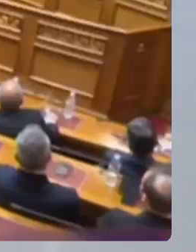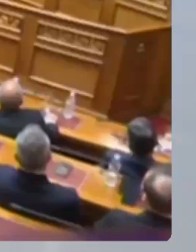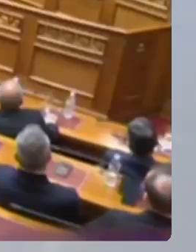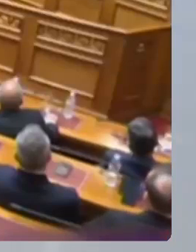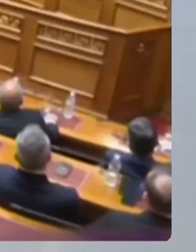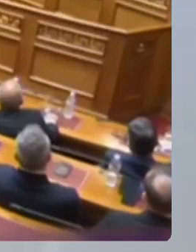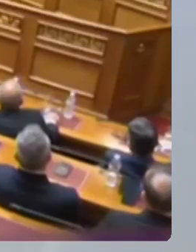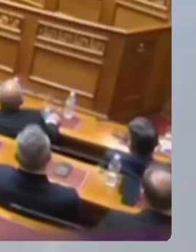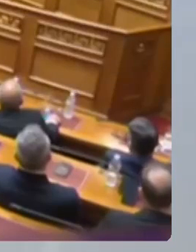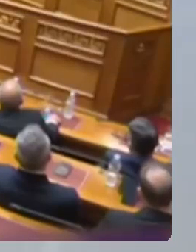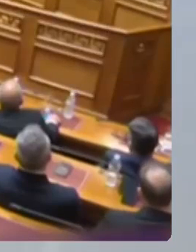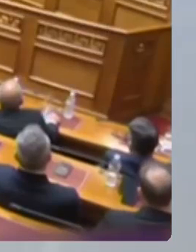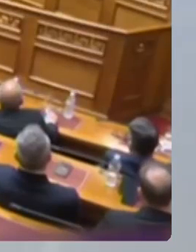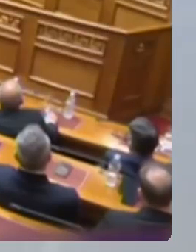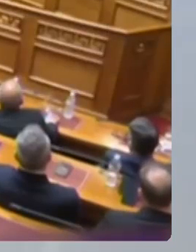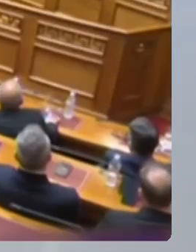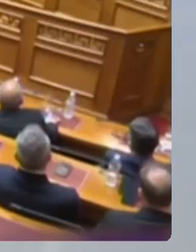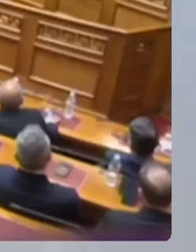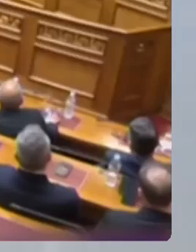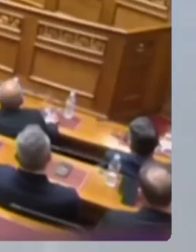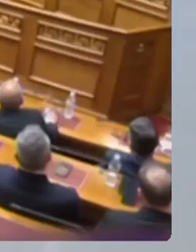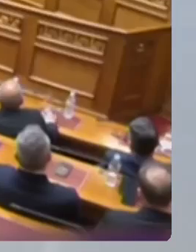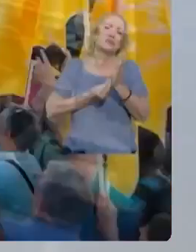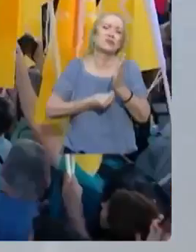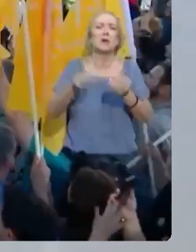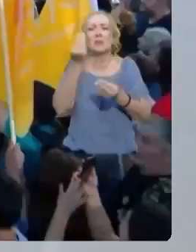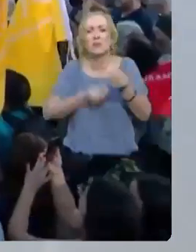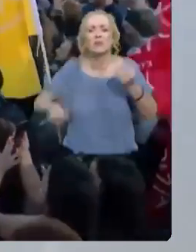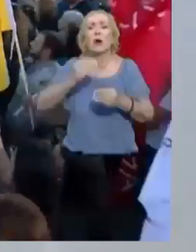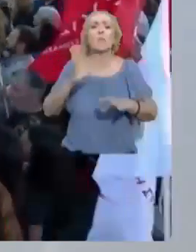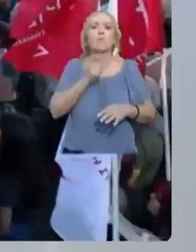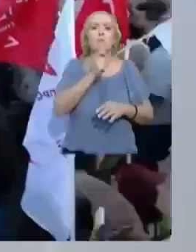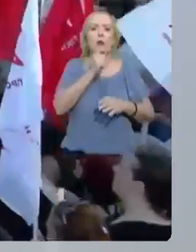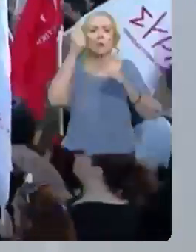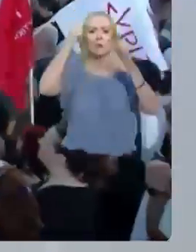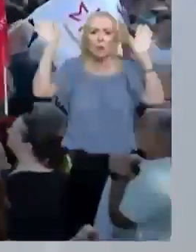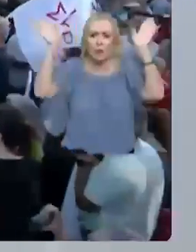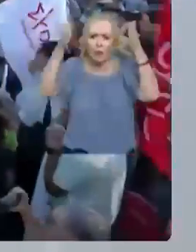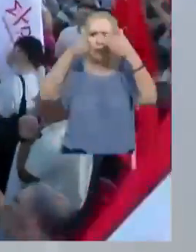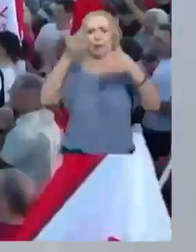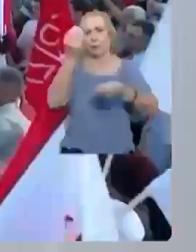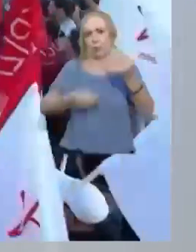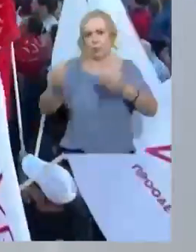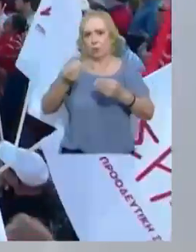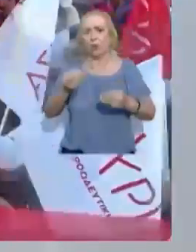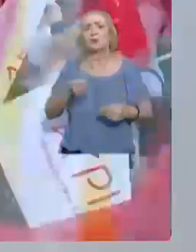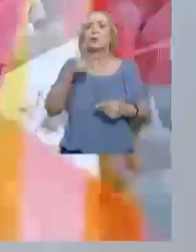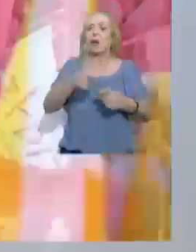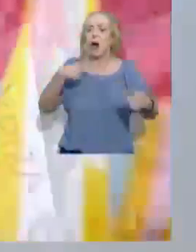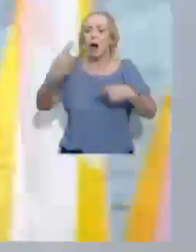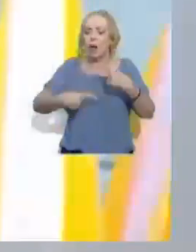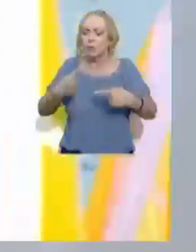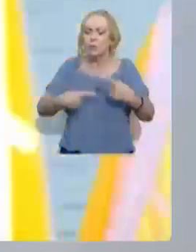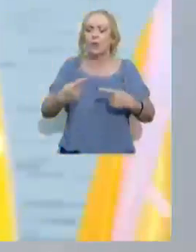να εξασφαλίσει ένα αποτέλεσμα το οποίο θα είναι ικανοποιητικό για τον ίδιο και κυρίως για την ηγεμονία που θα μπορέσει